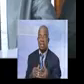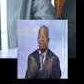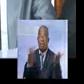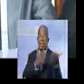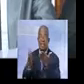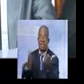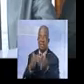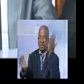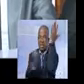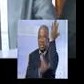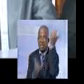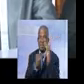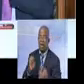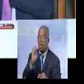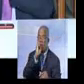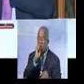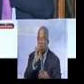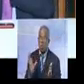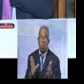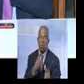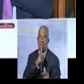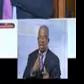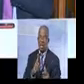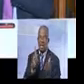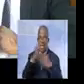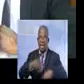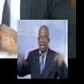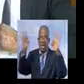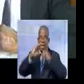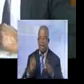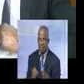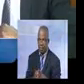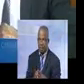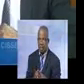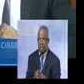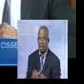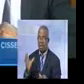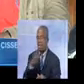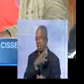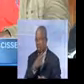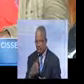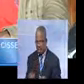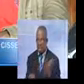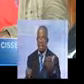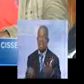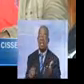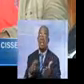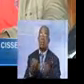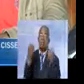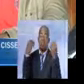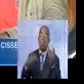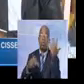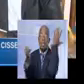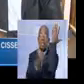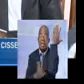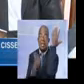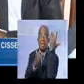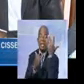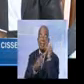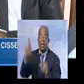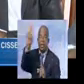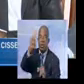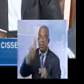Ghana. Étant donné que l'eau est une ressource à usage multiple, partagée entre plusieurs acteurs et entre États, le partage équitable des coûts